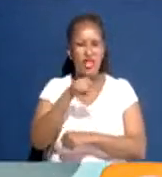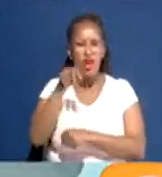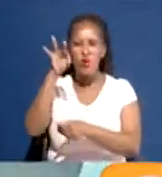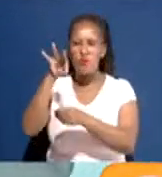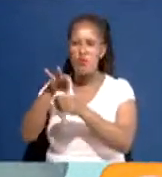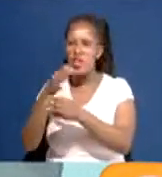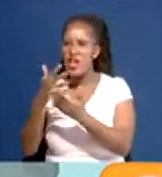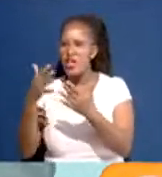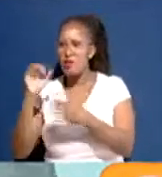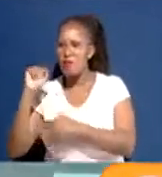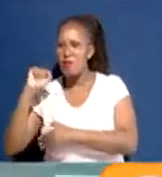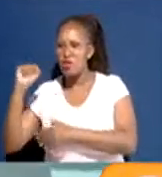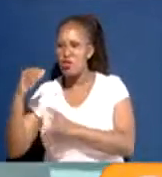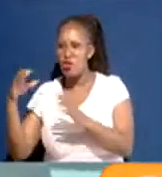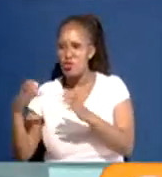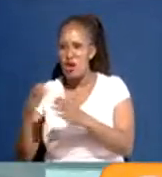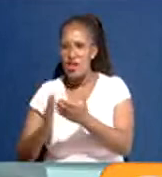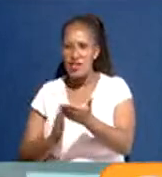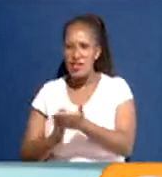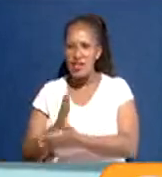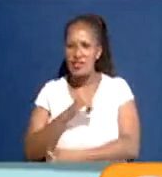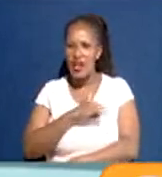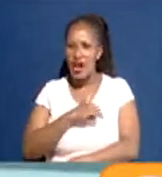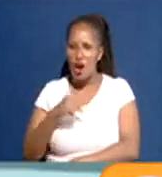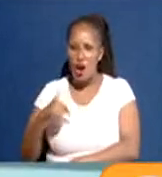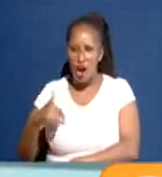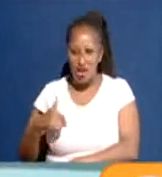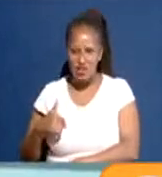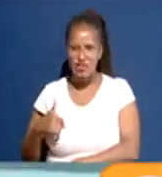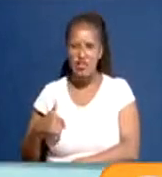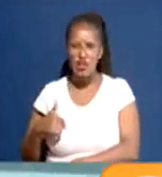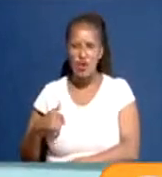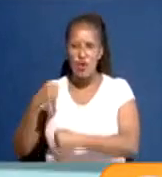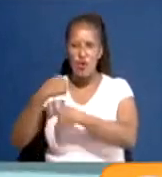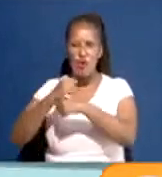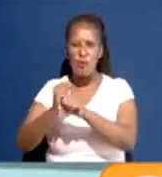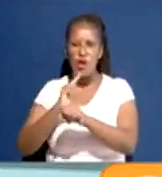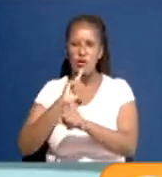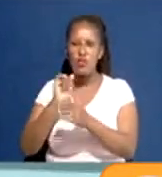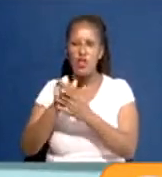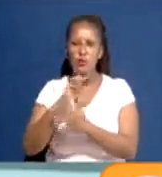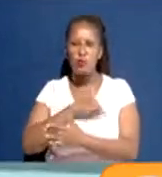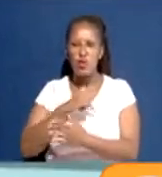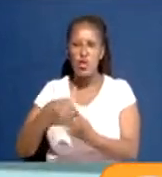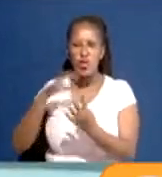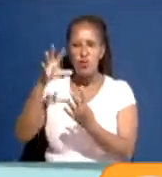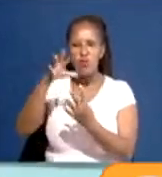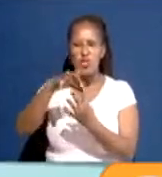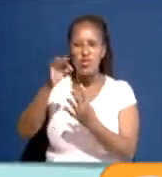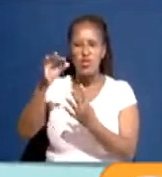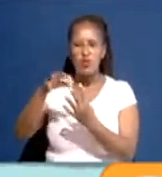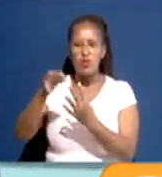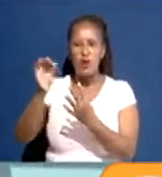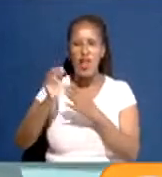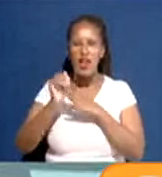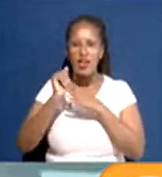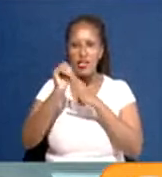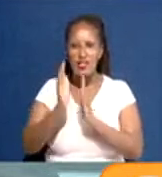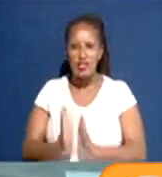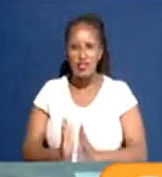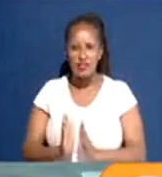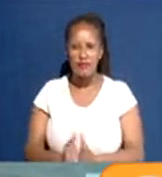Ni haki yetu ya kikatiba kuhakikisha kwamba tunachagua viongozi